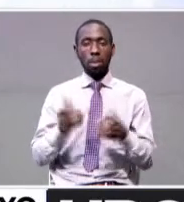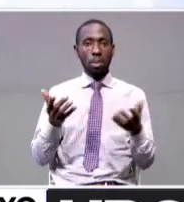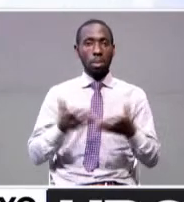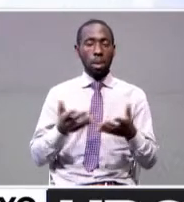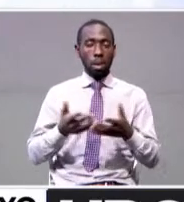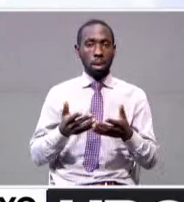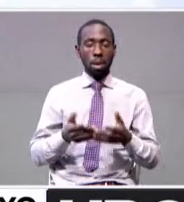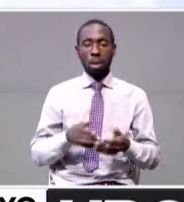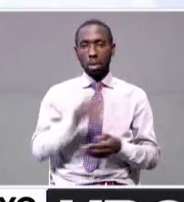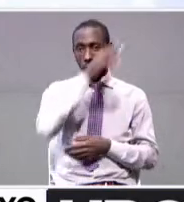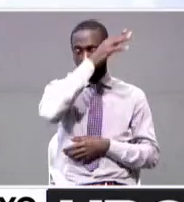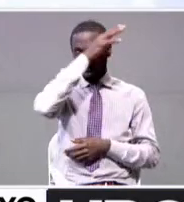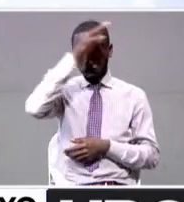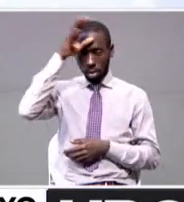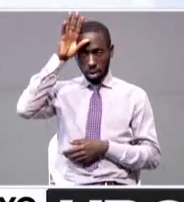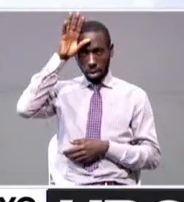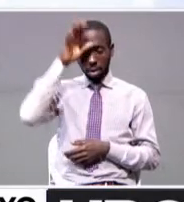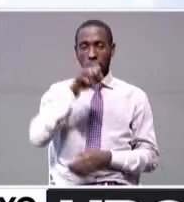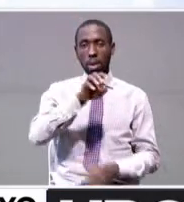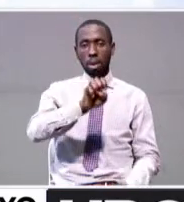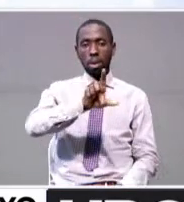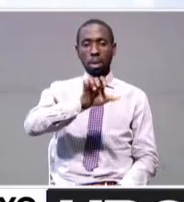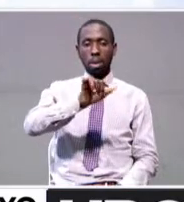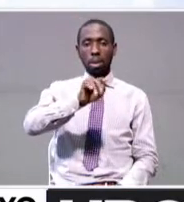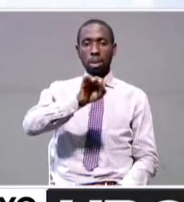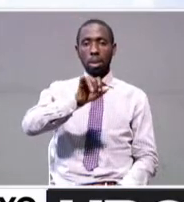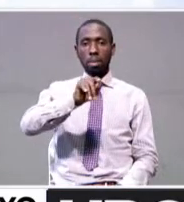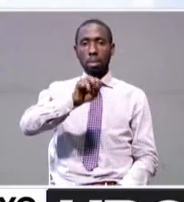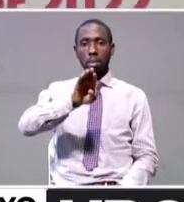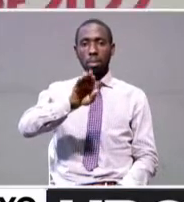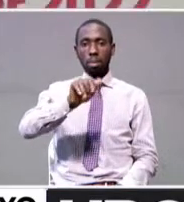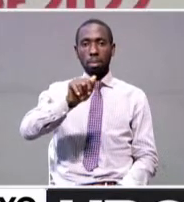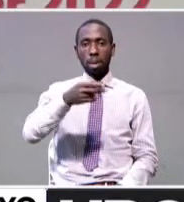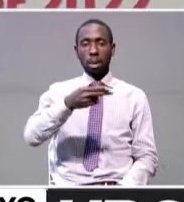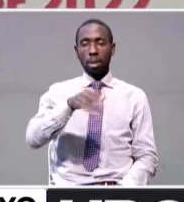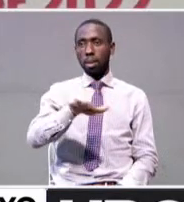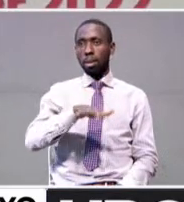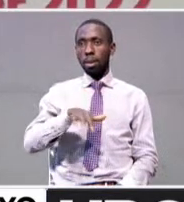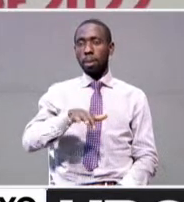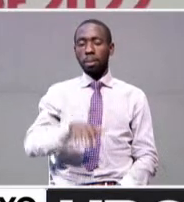ly'ebisolo erya Queen Elizabeth National Conservation Area.